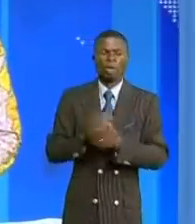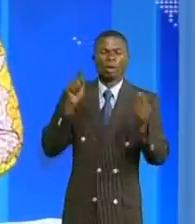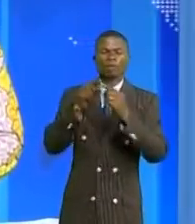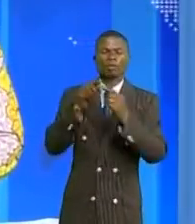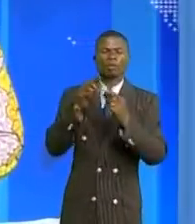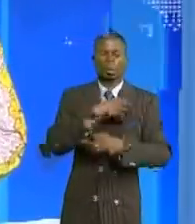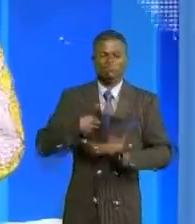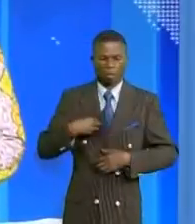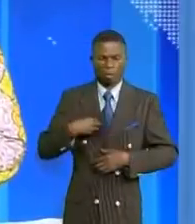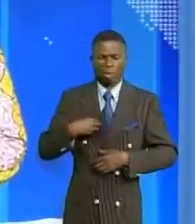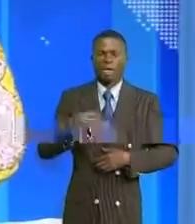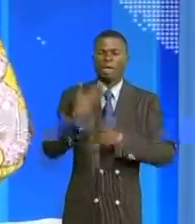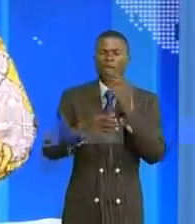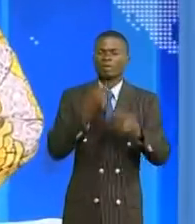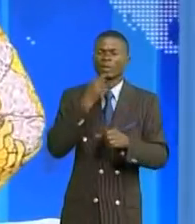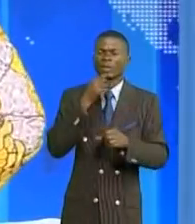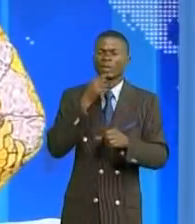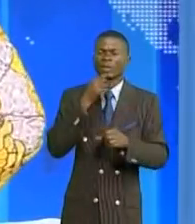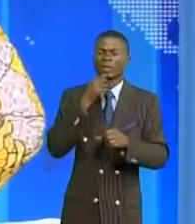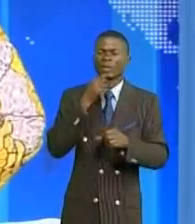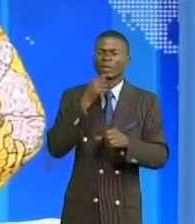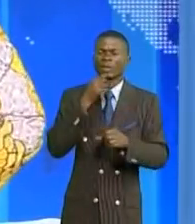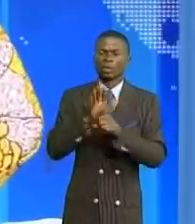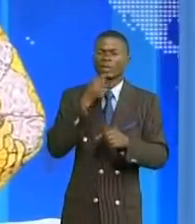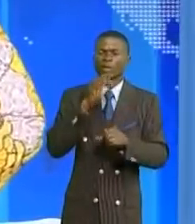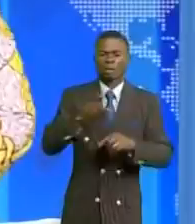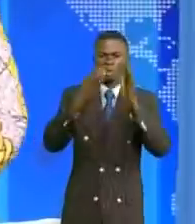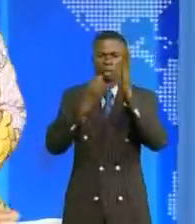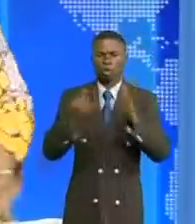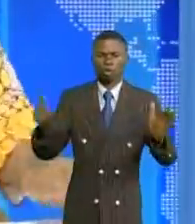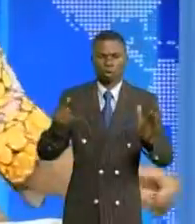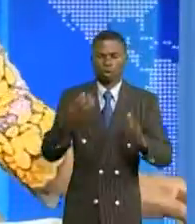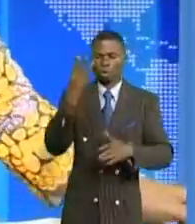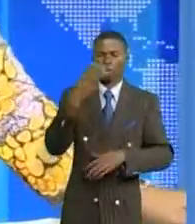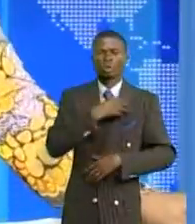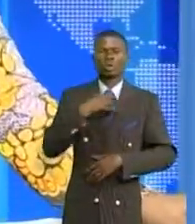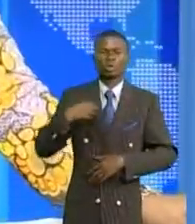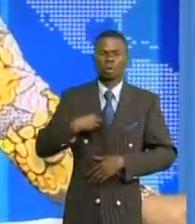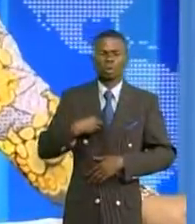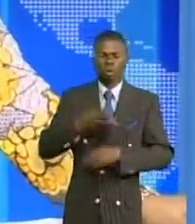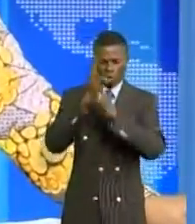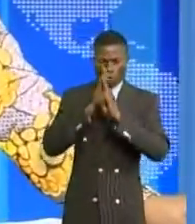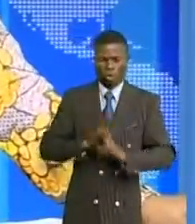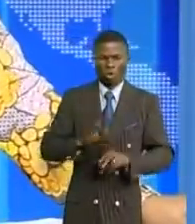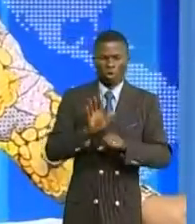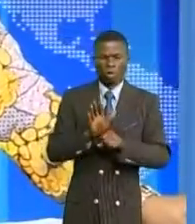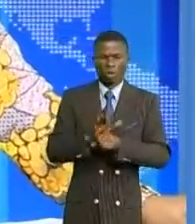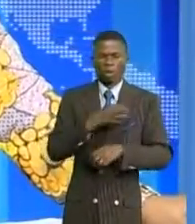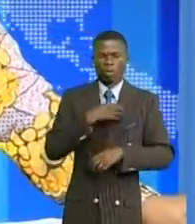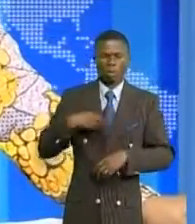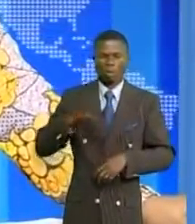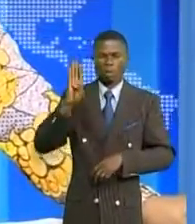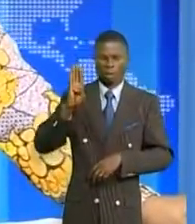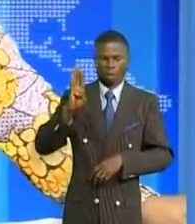marqué le pays pendant les 60 trois d'entre elles étaient à l'honneur il s'agit de madame betty broc